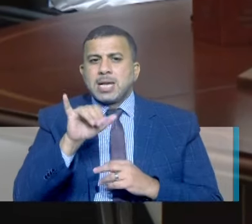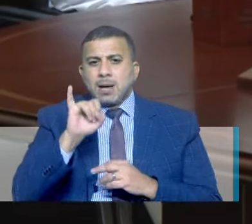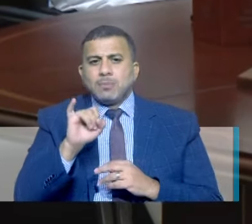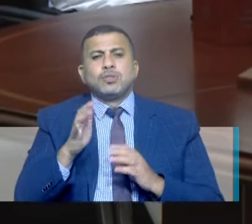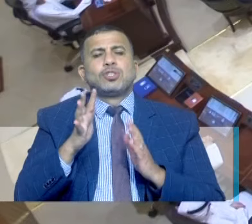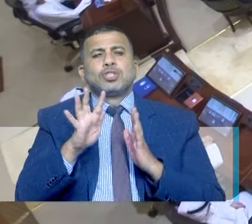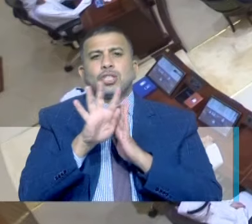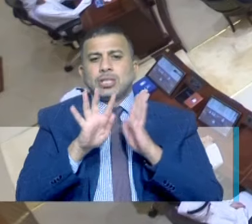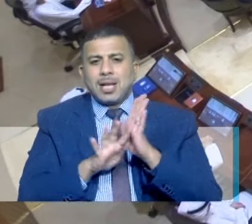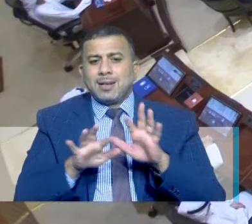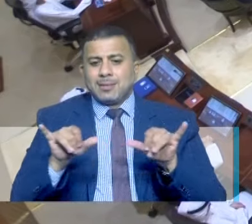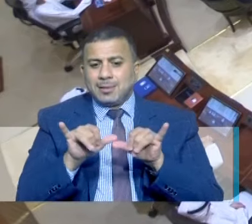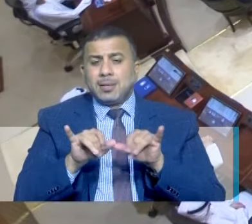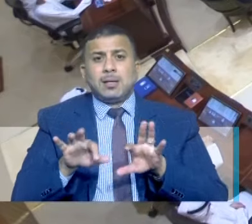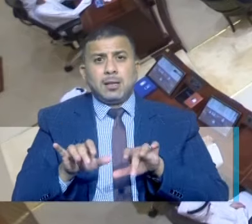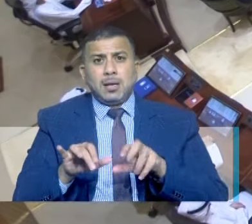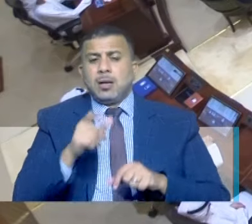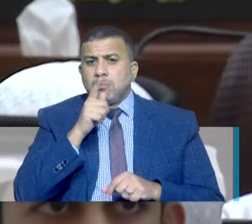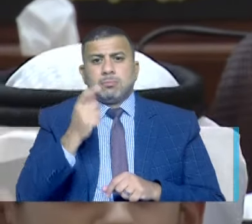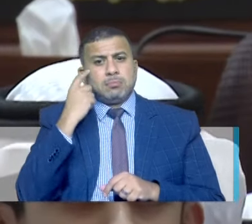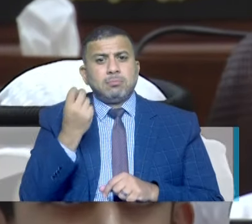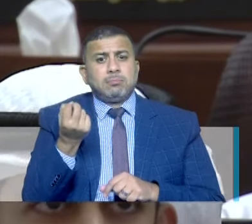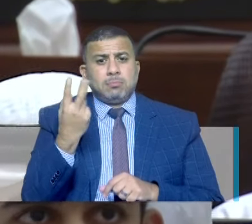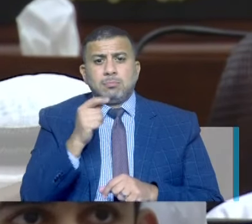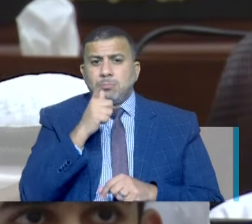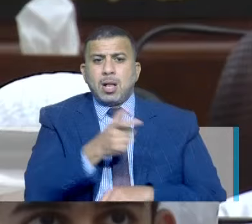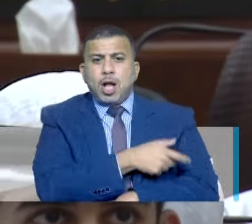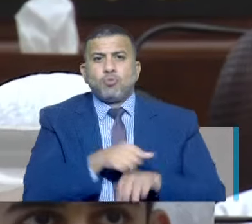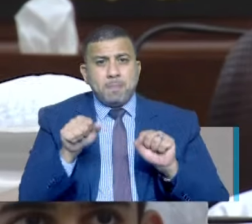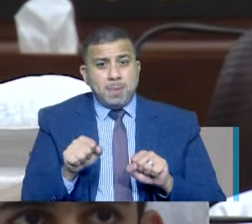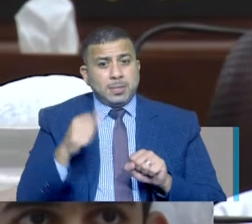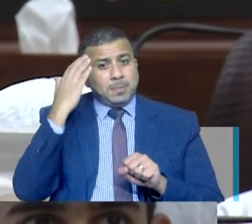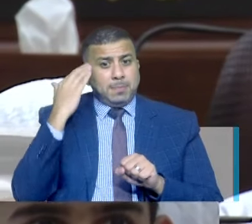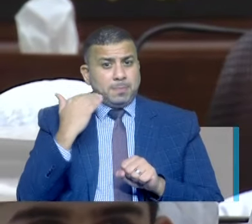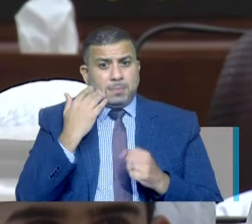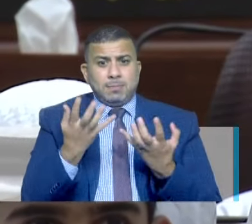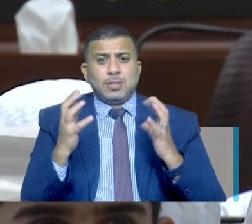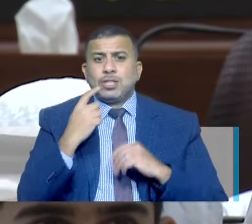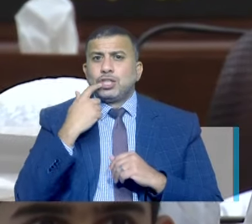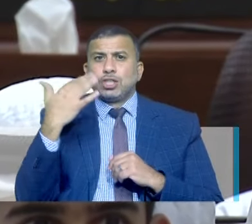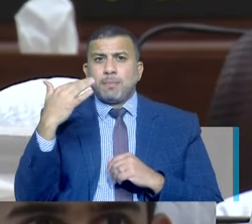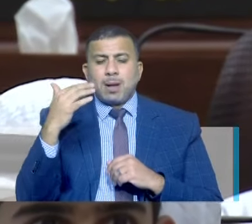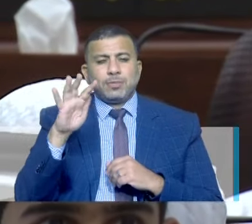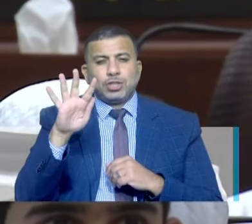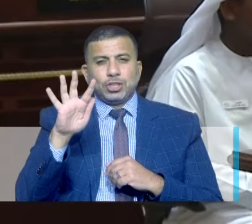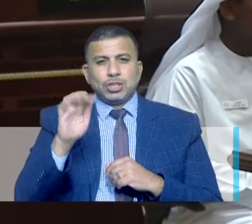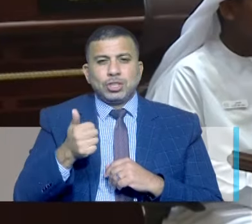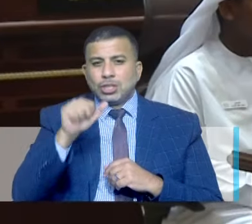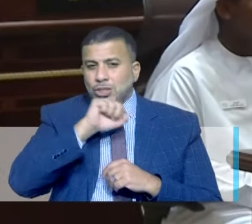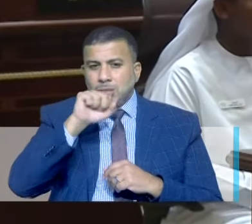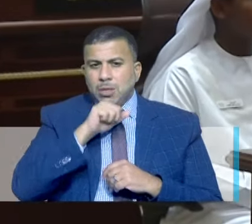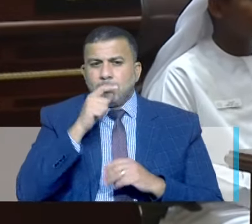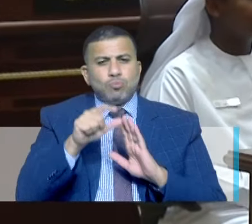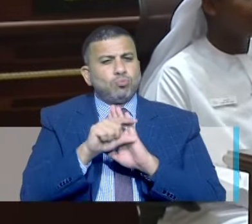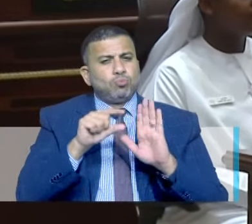استخدام الذكاء الاصطناعي، بينما طرحت مداخلات أعضاء وعضوات مجلس شورى شباب الشارقة قضايا